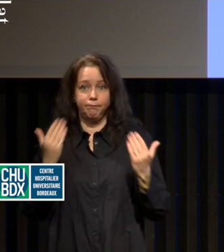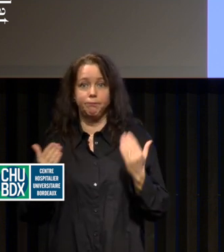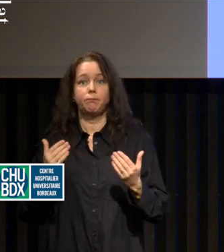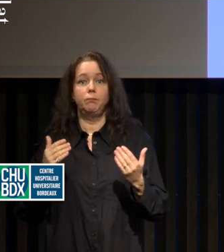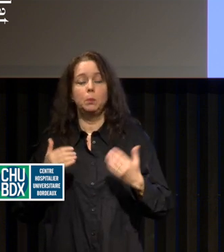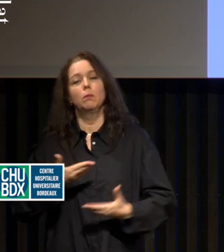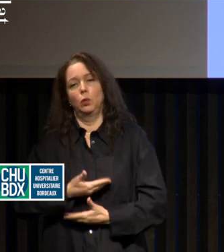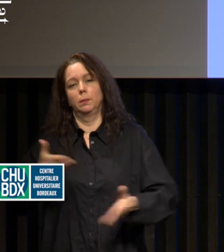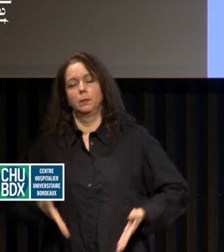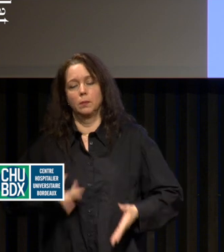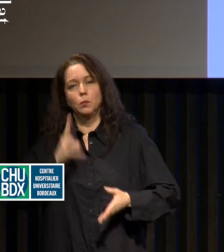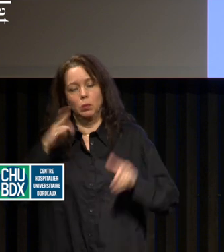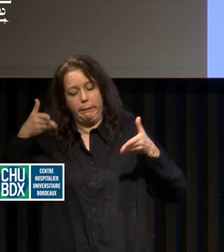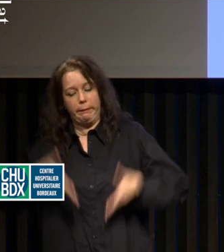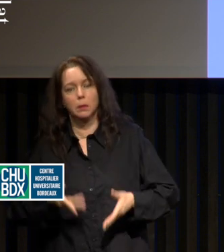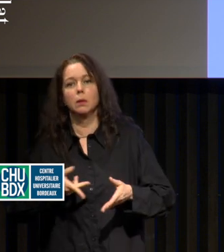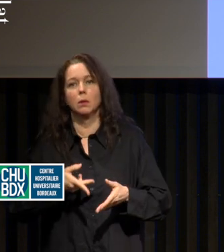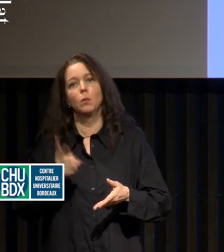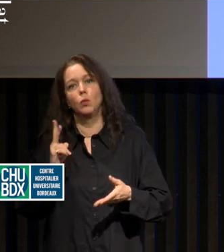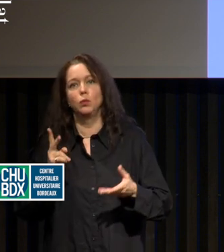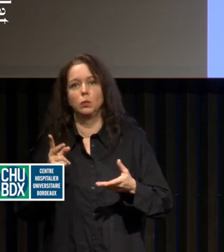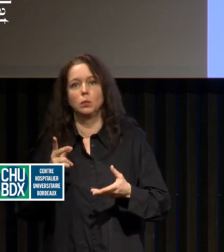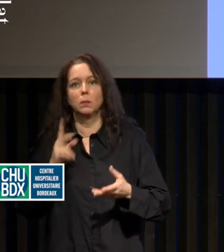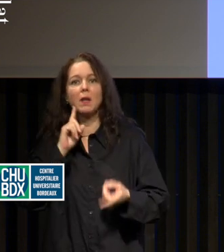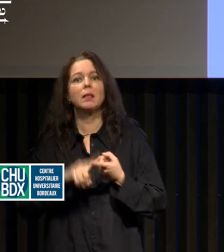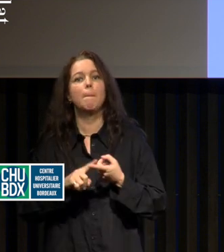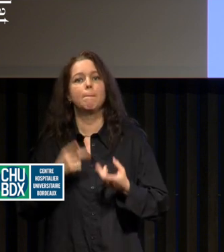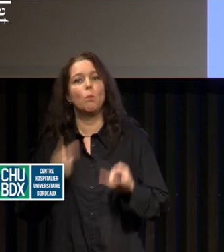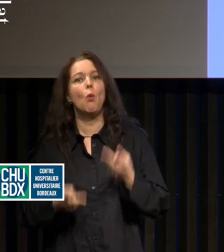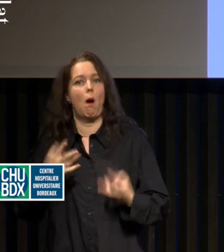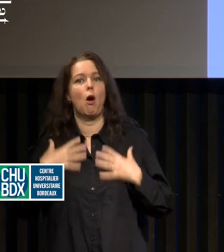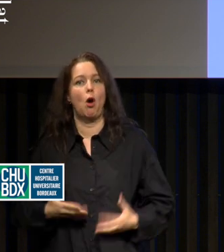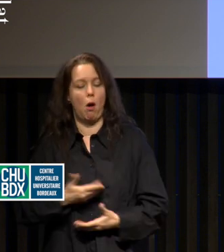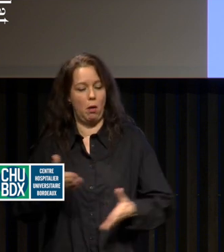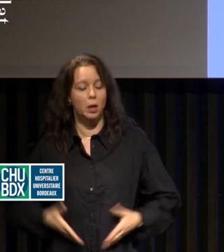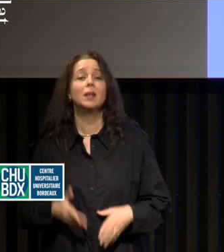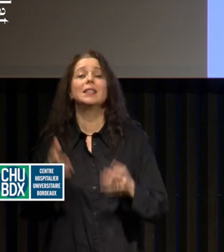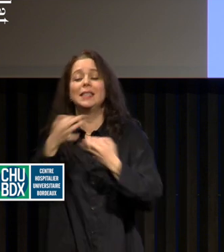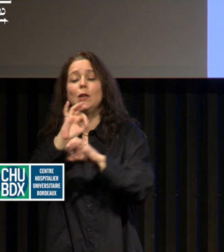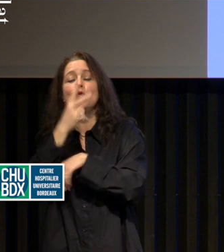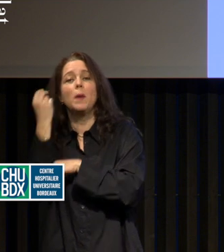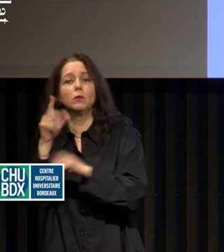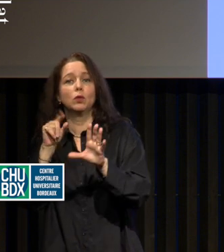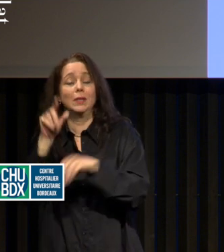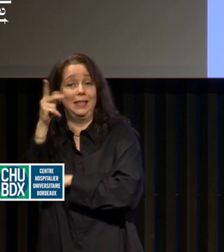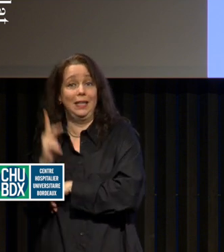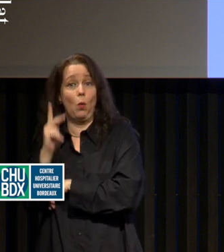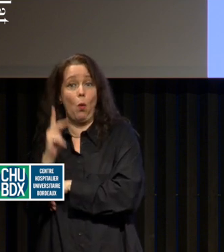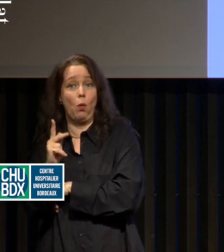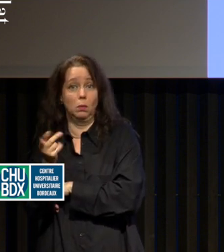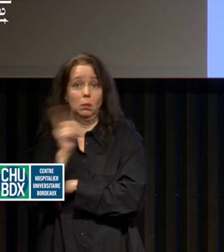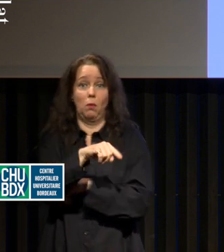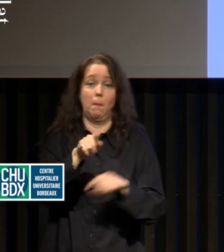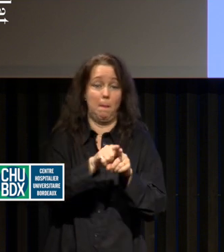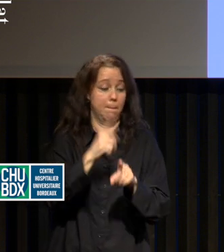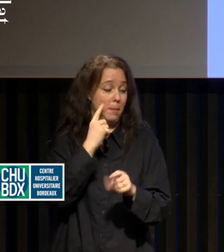particulier intestinal, puisque c'est lui qui pèse le plus dans notre poids corporel. Les cellules humaines, 70 kilos, vous voyez, il y a à peu près autant de micro-organismes que de cellules.